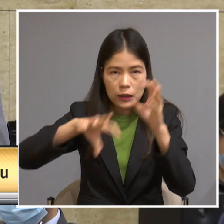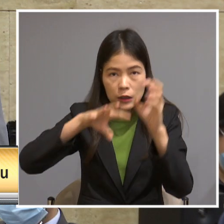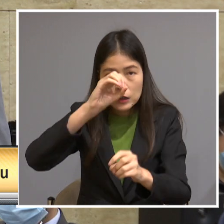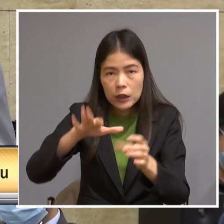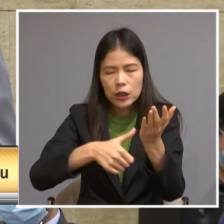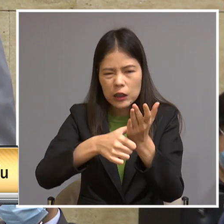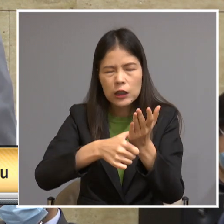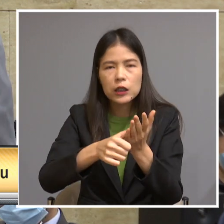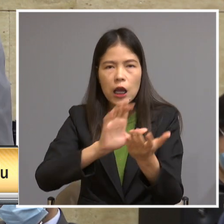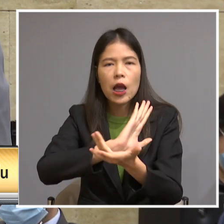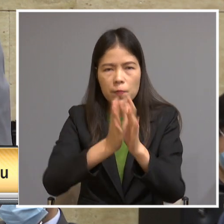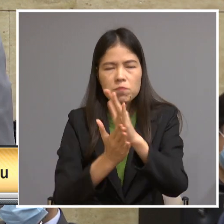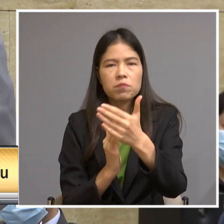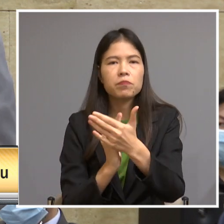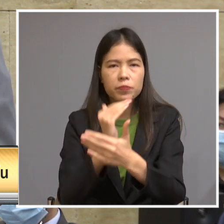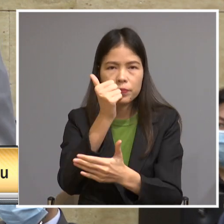Heights